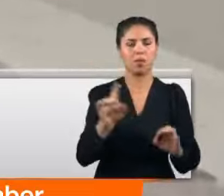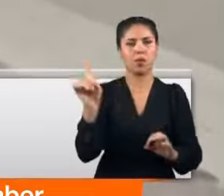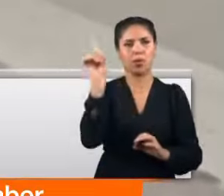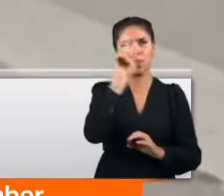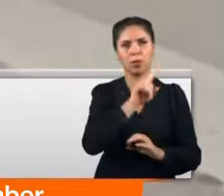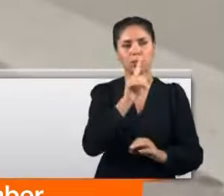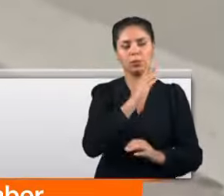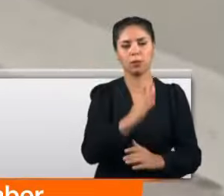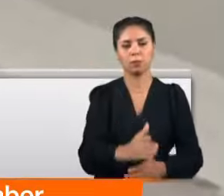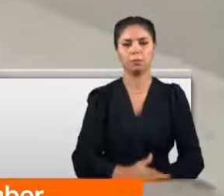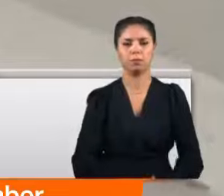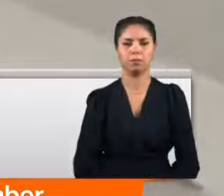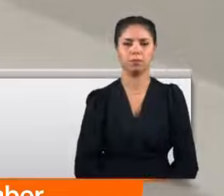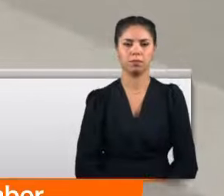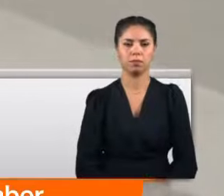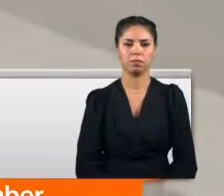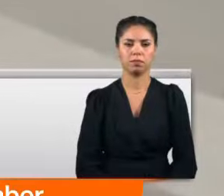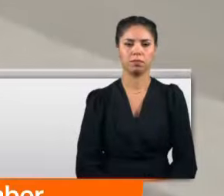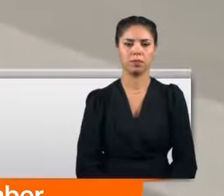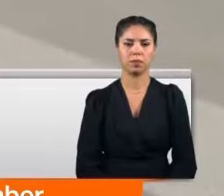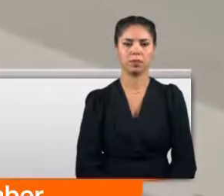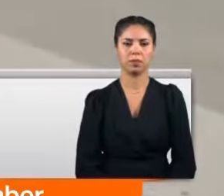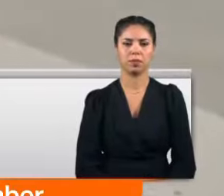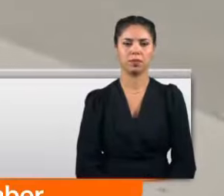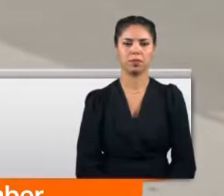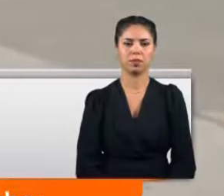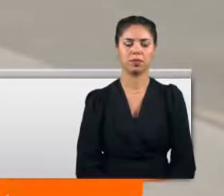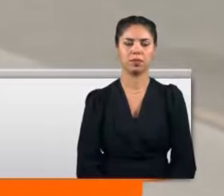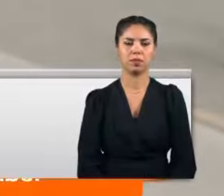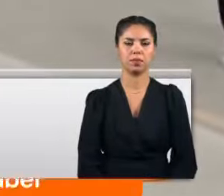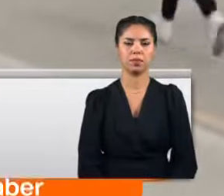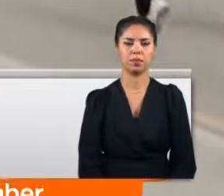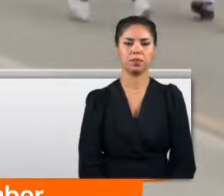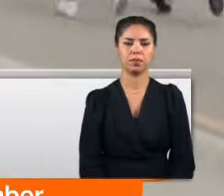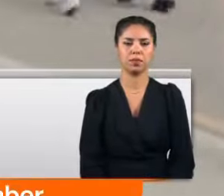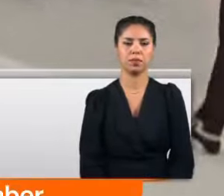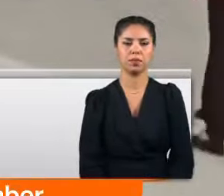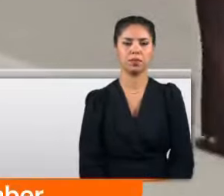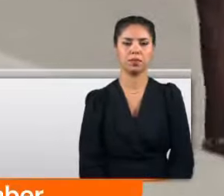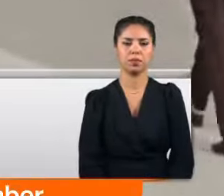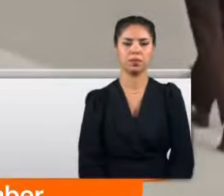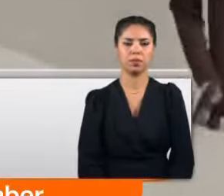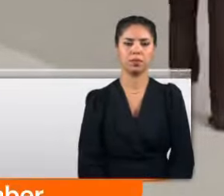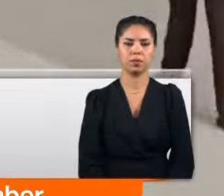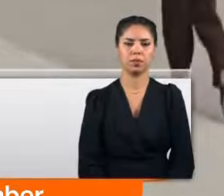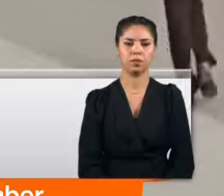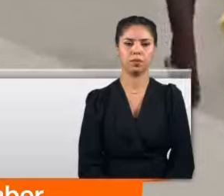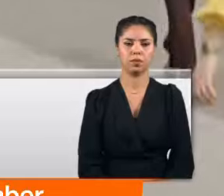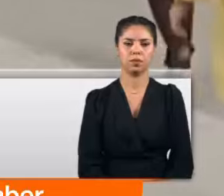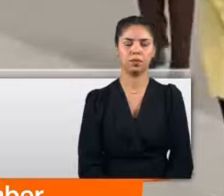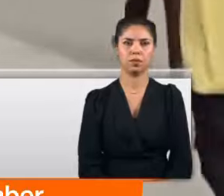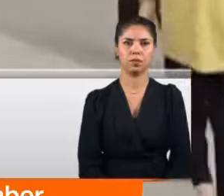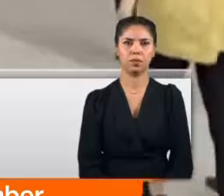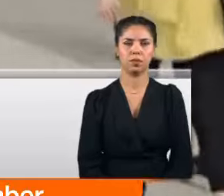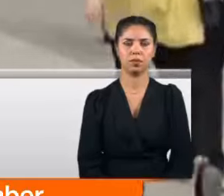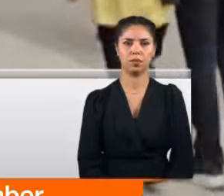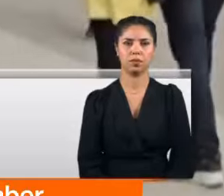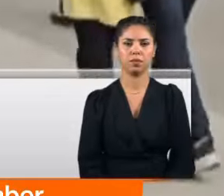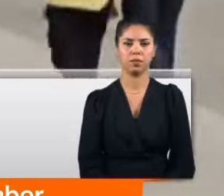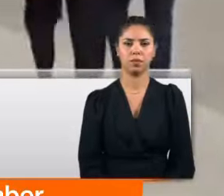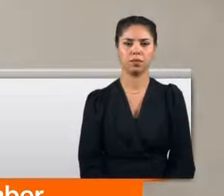olarak Trabzon'dan bir başka mağdur daha geldi. Aynı zamanda o hastanenin başhekimi de tanık olarak